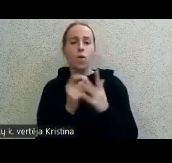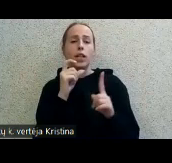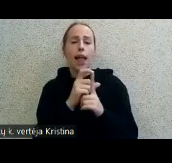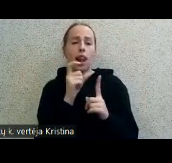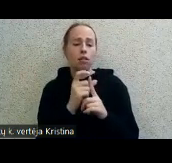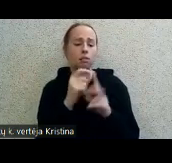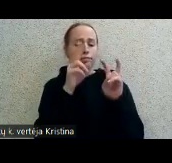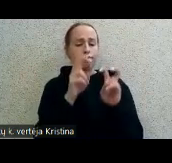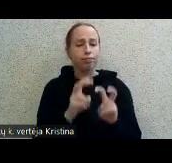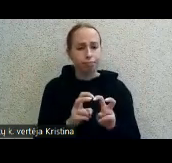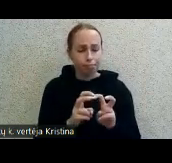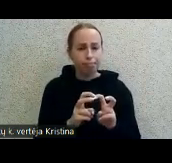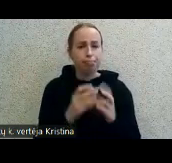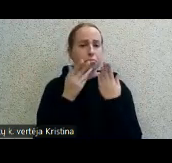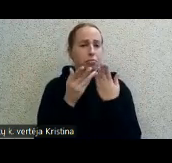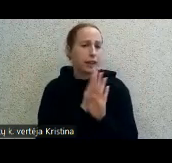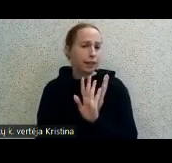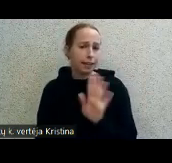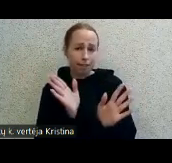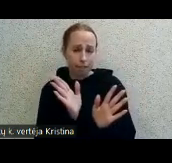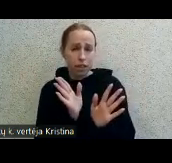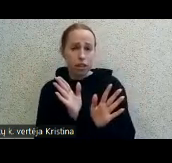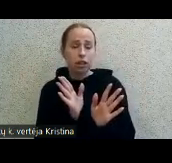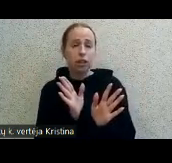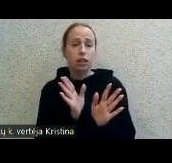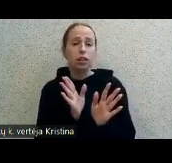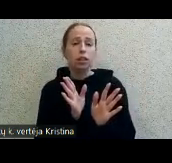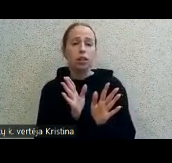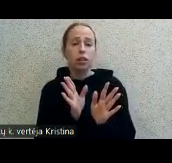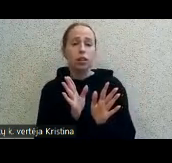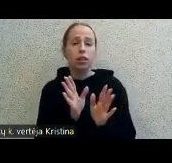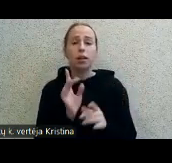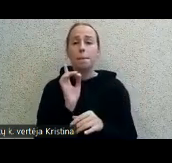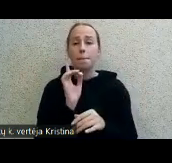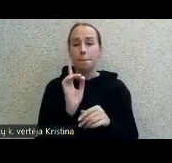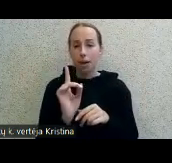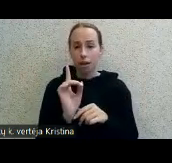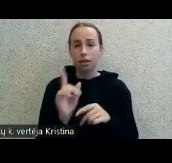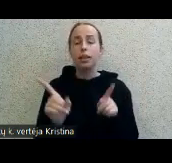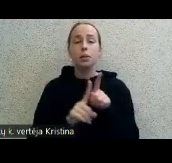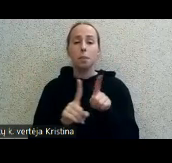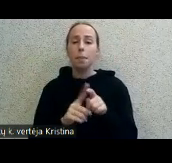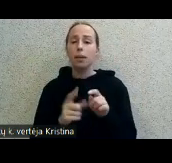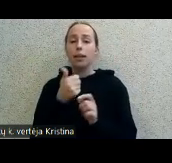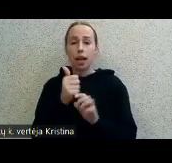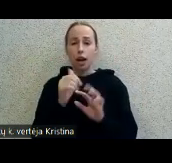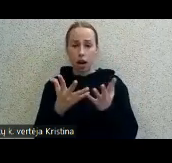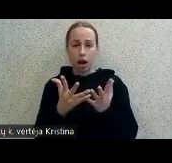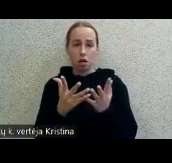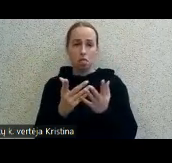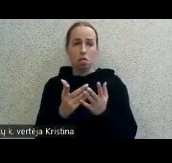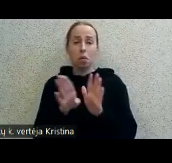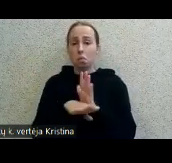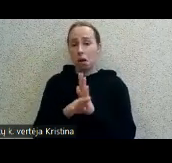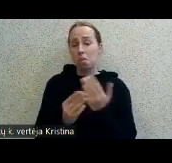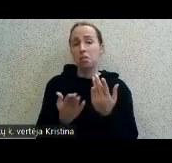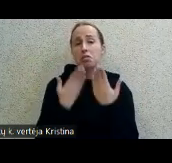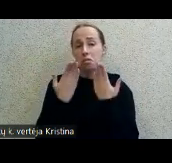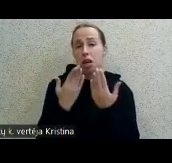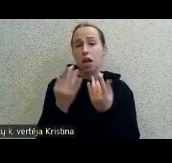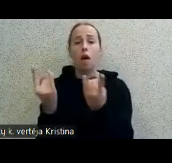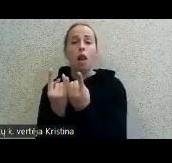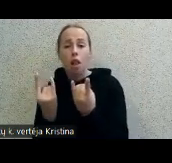dalykais ir nelabai ką kitko. Ir, bet gerai jau tai, kad jie skaito bent jau kokį laikraštį